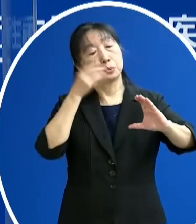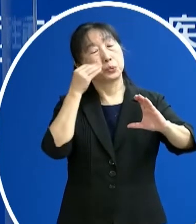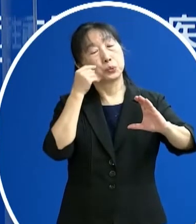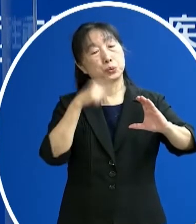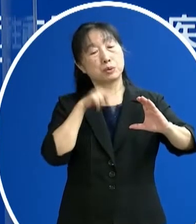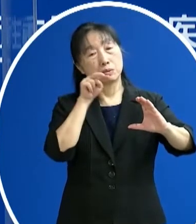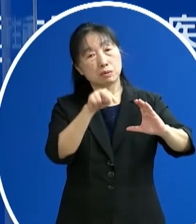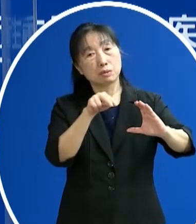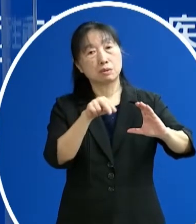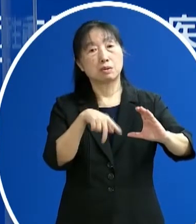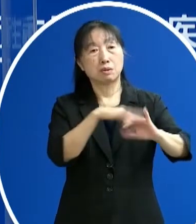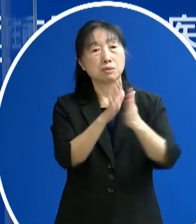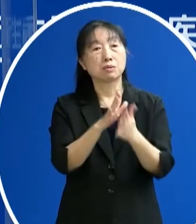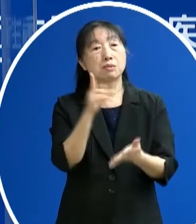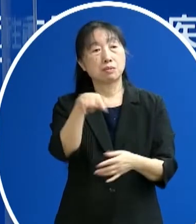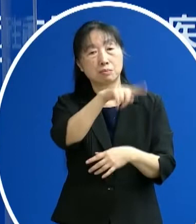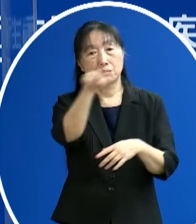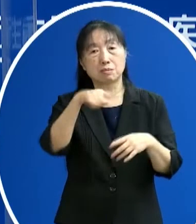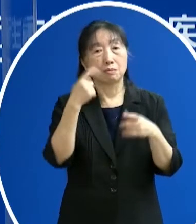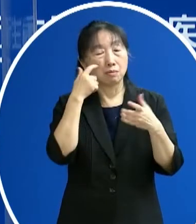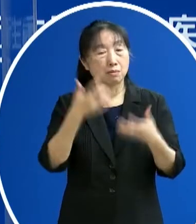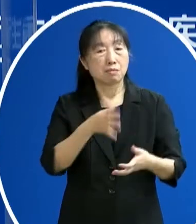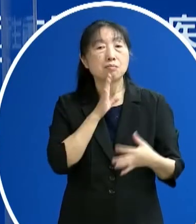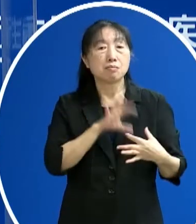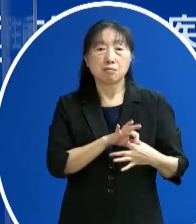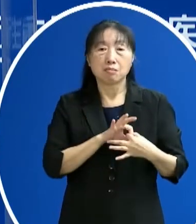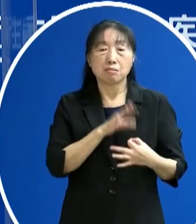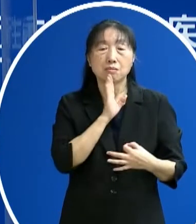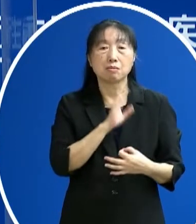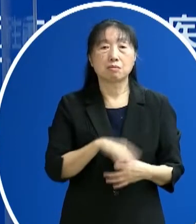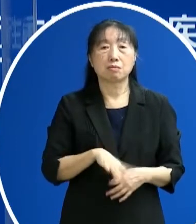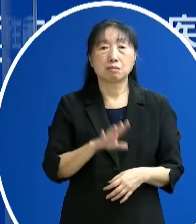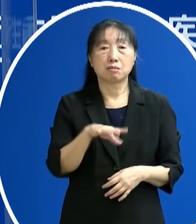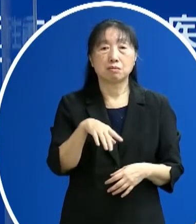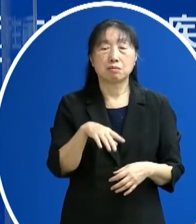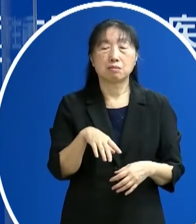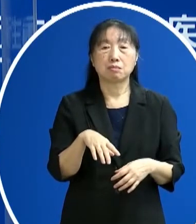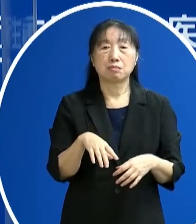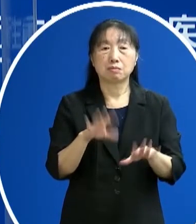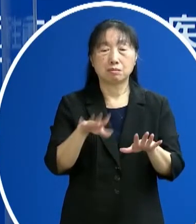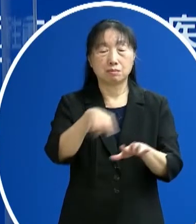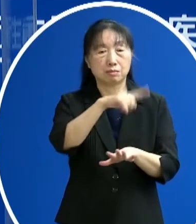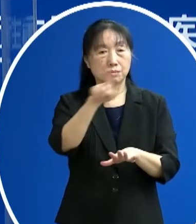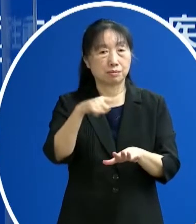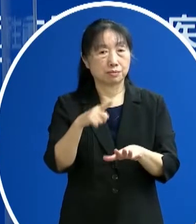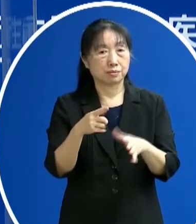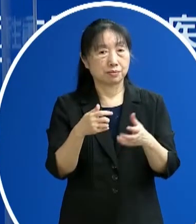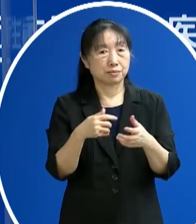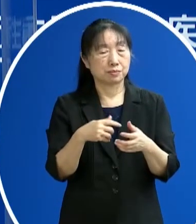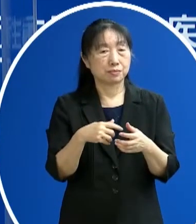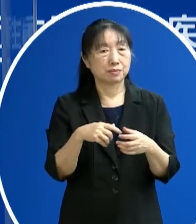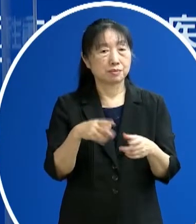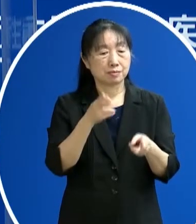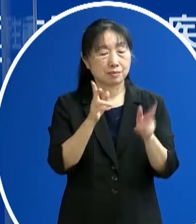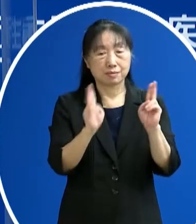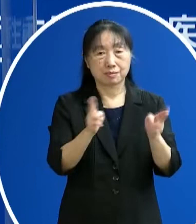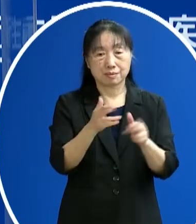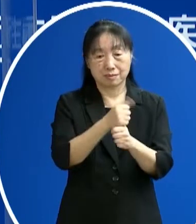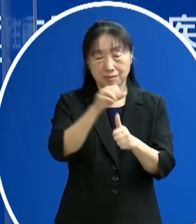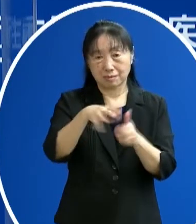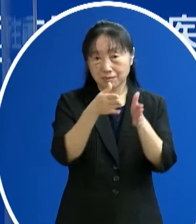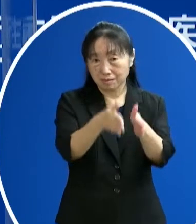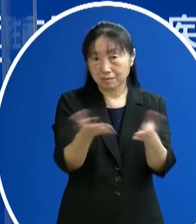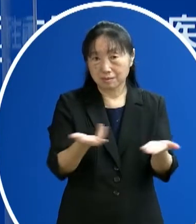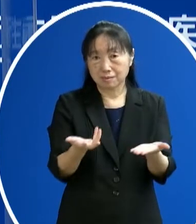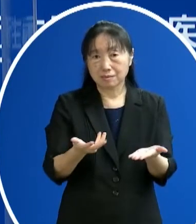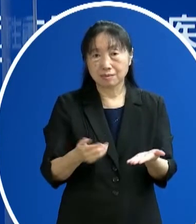这个事情也蛮关心的哈。我们再分几个来看哈，大家说，我们可能在指挥中心对这案